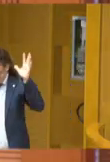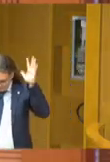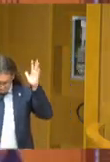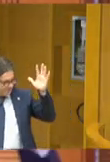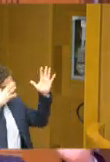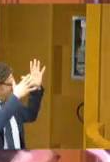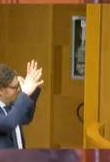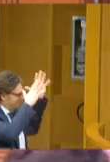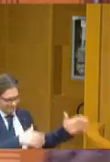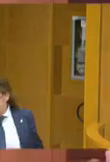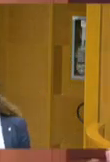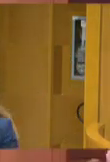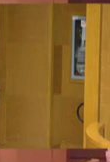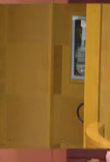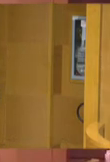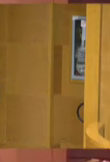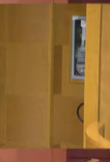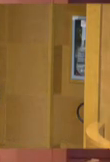disabili. Grazie a tutti.